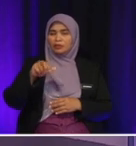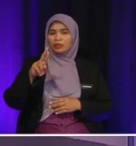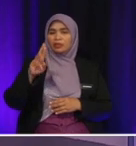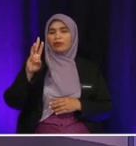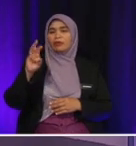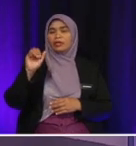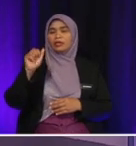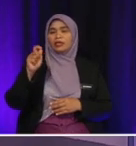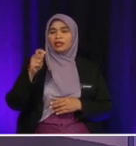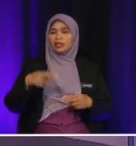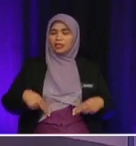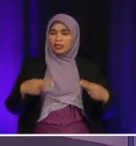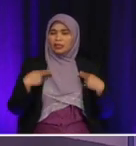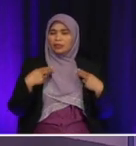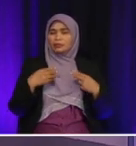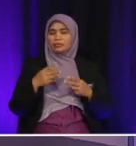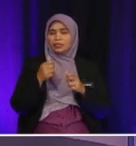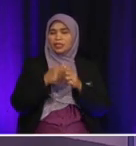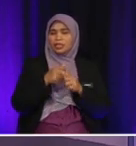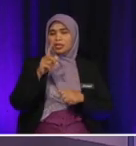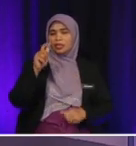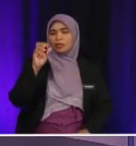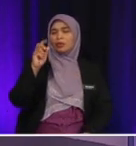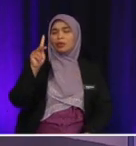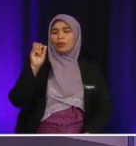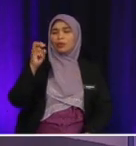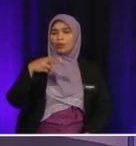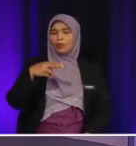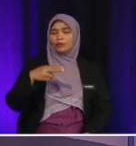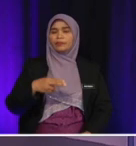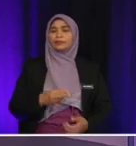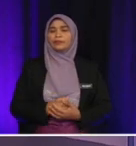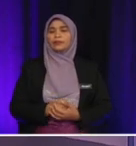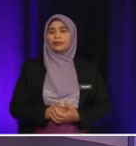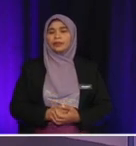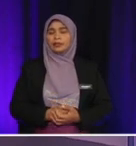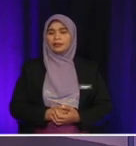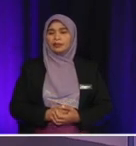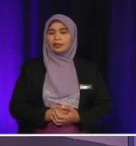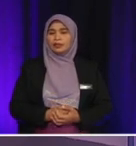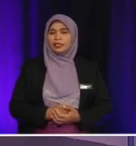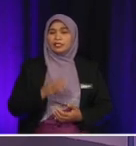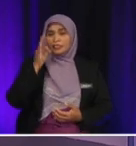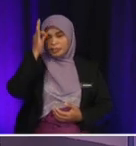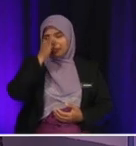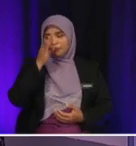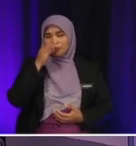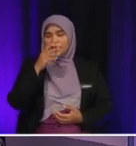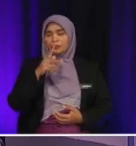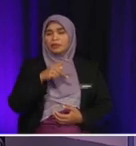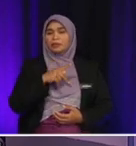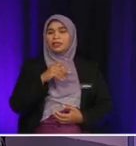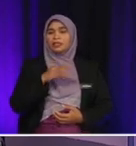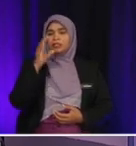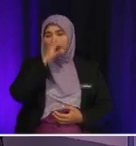setiap tokoh selalunya riwayat hidup secara ringkas Ya bukanlah riwayat hidup yang panjang lebar ya sifat-sifat peribadi dan